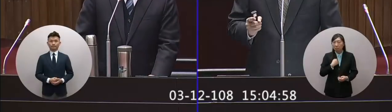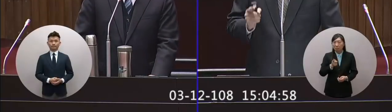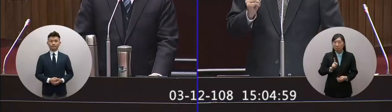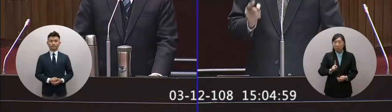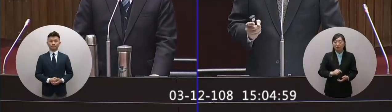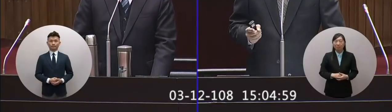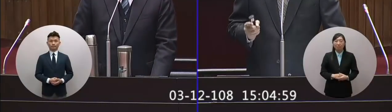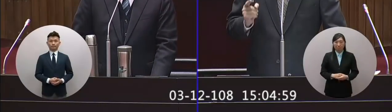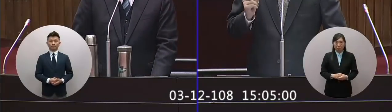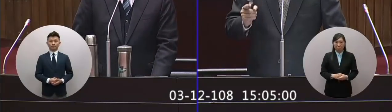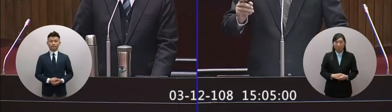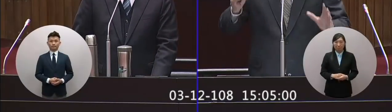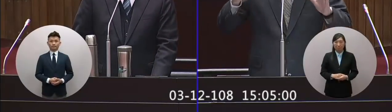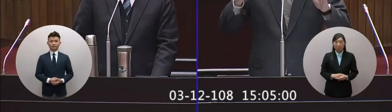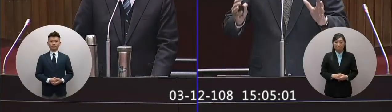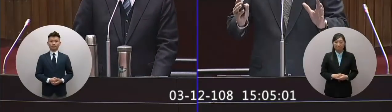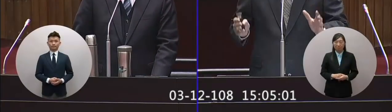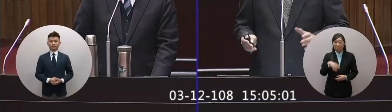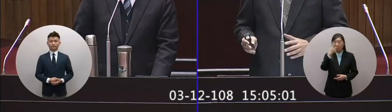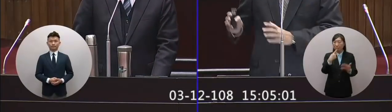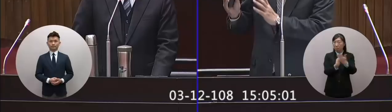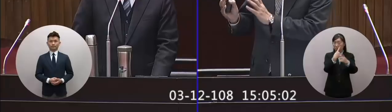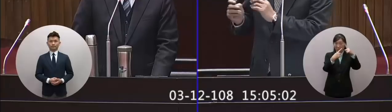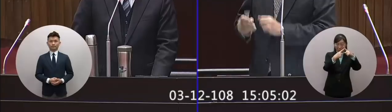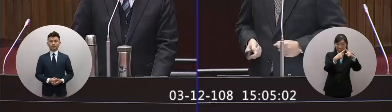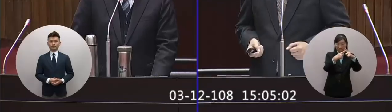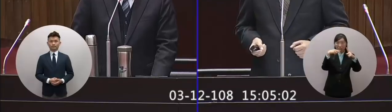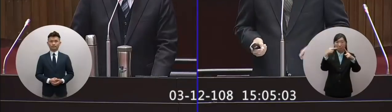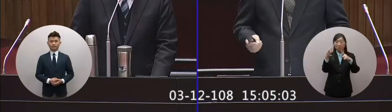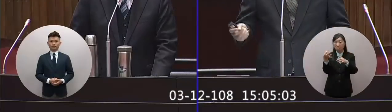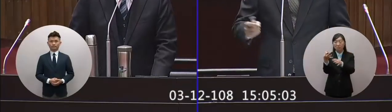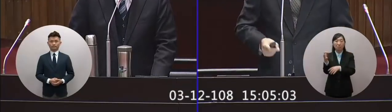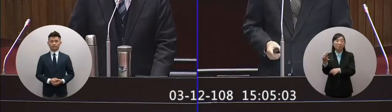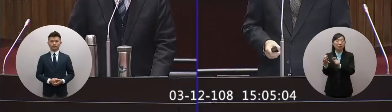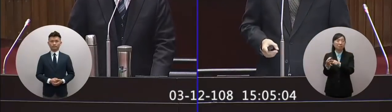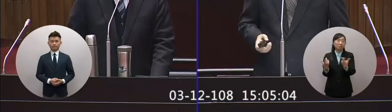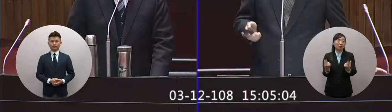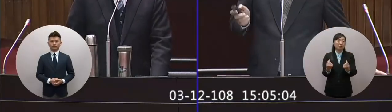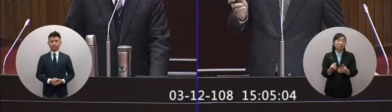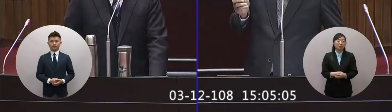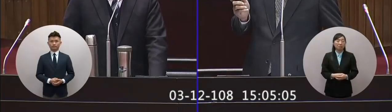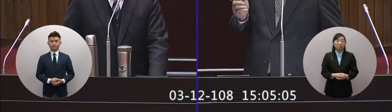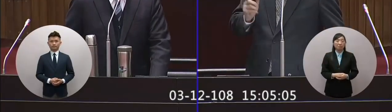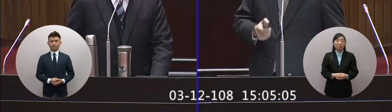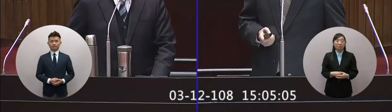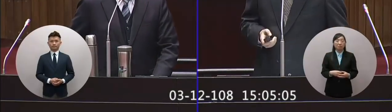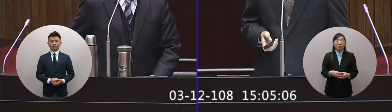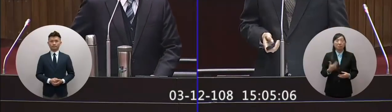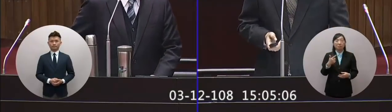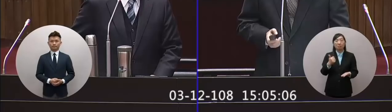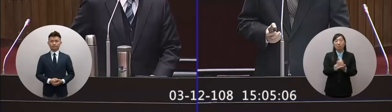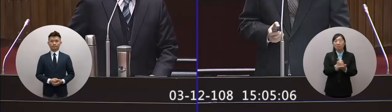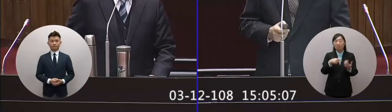这数字里面，我们要反映的不只是只有人而已，还有包括经济。我们来简单来看哦，从运研